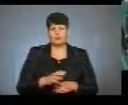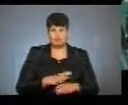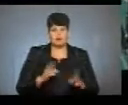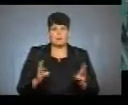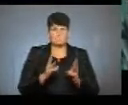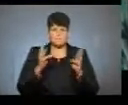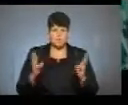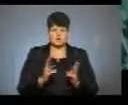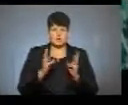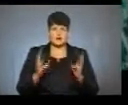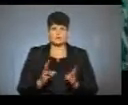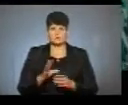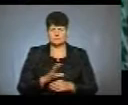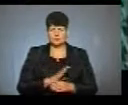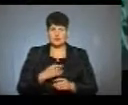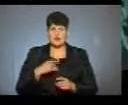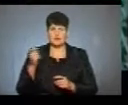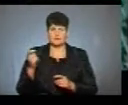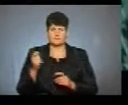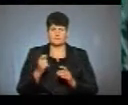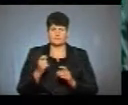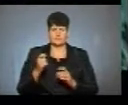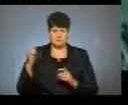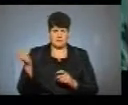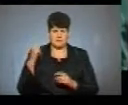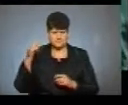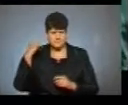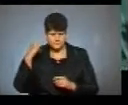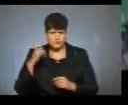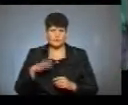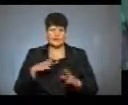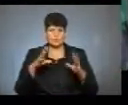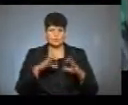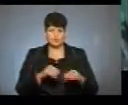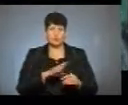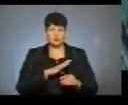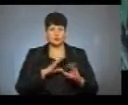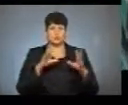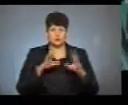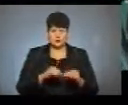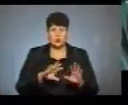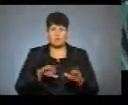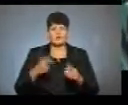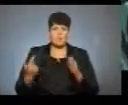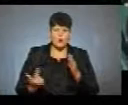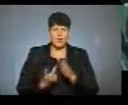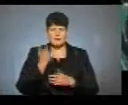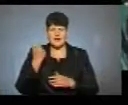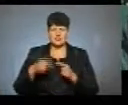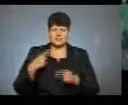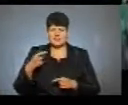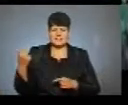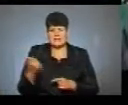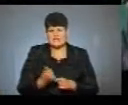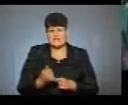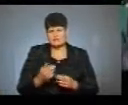пожарні, 2 тоді, бо я якраз чергу пас, і того, вони тушили. То були потушили. Потім оп'ять десь за тиждень чи